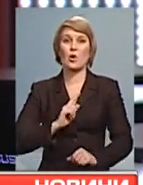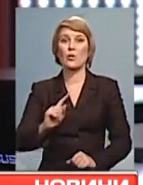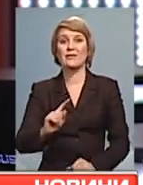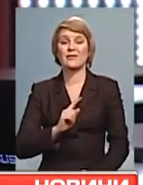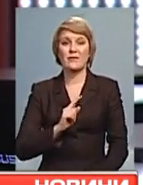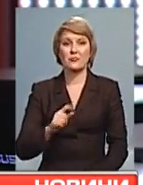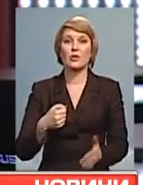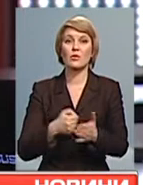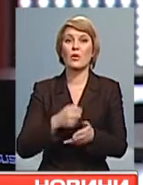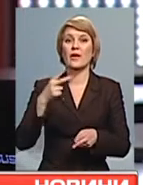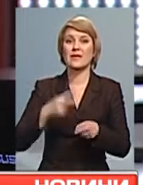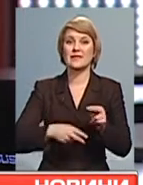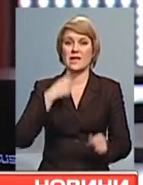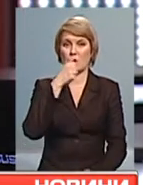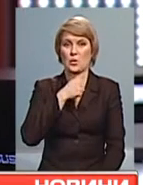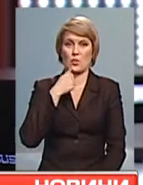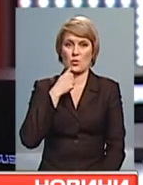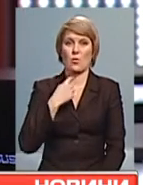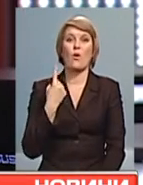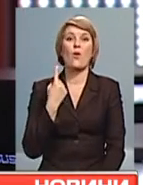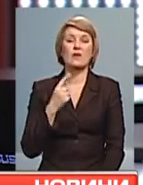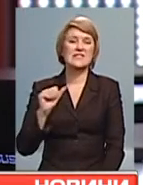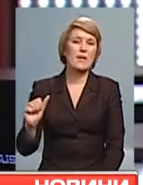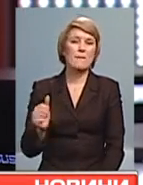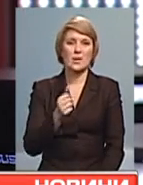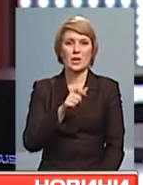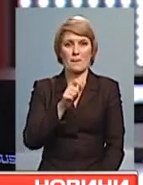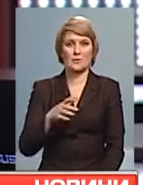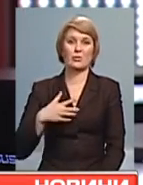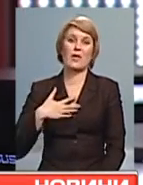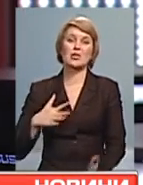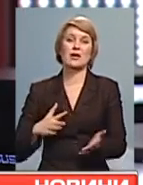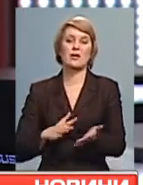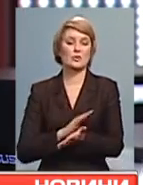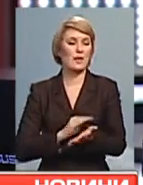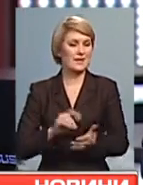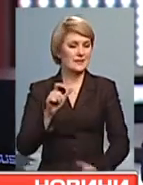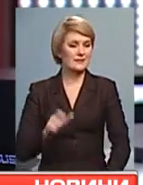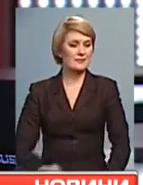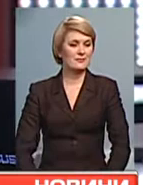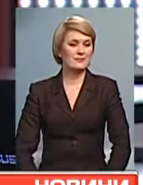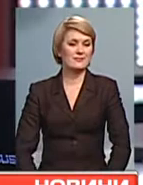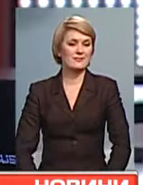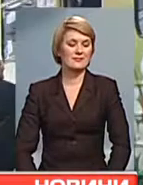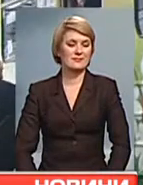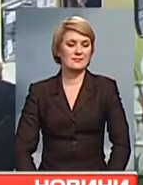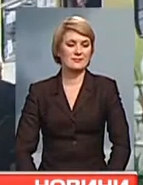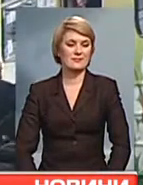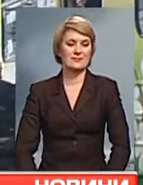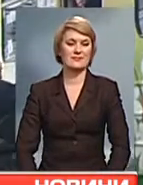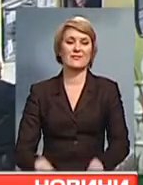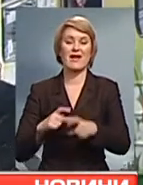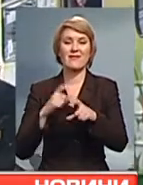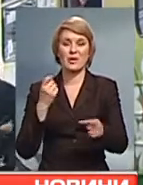вагон до кінця року. А однією з перших пасажирок стала і наша Наталія Балюк. Вагон